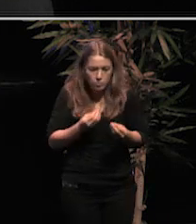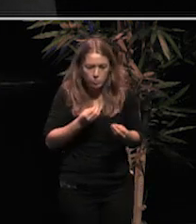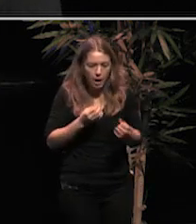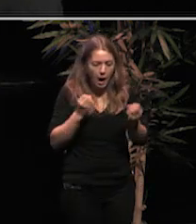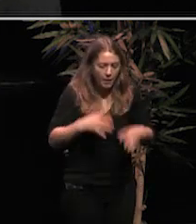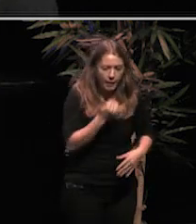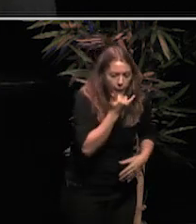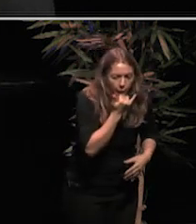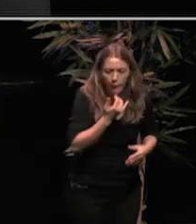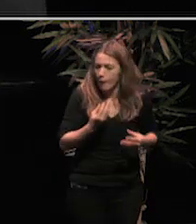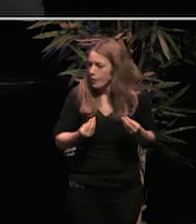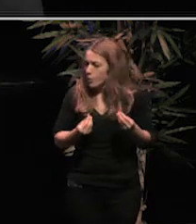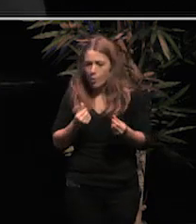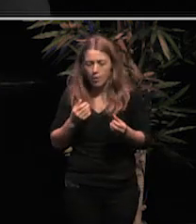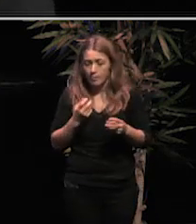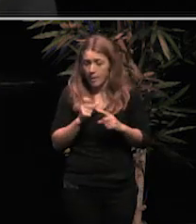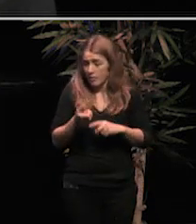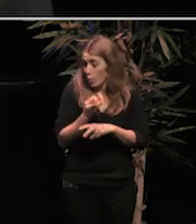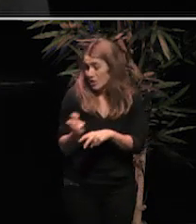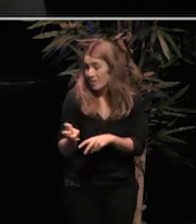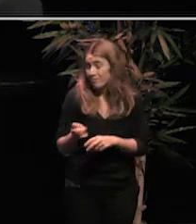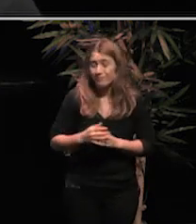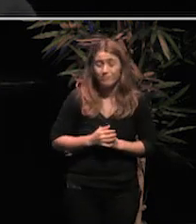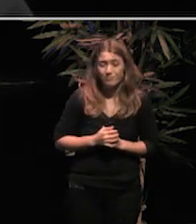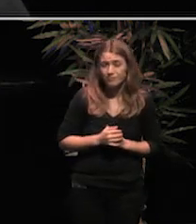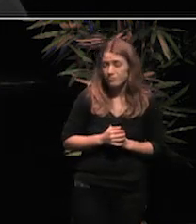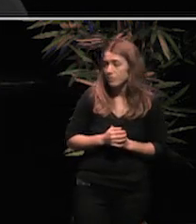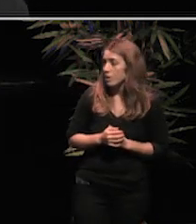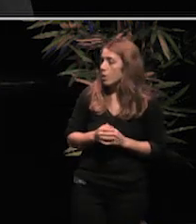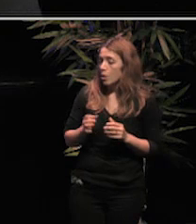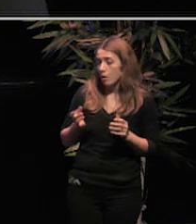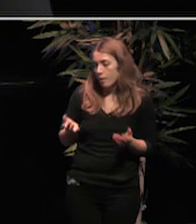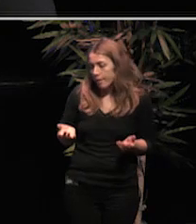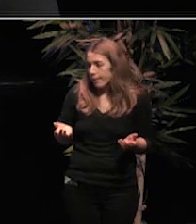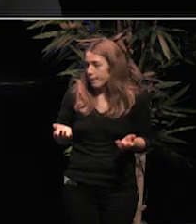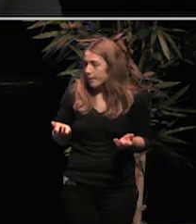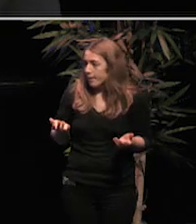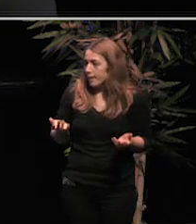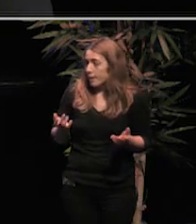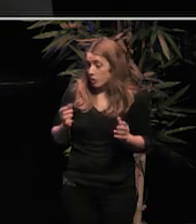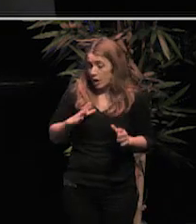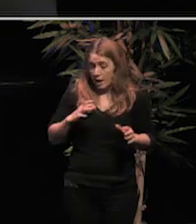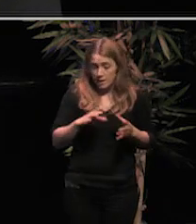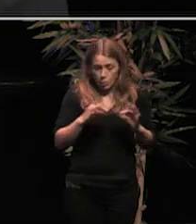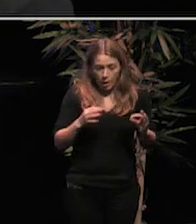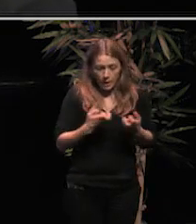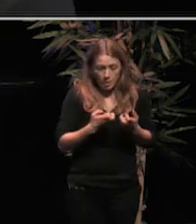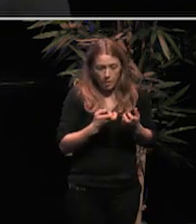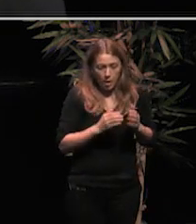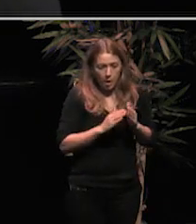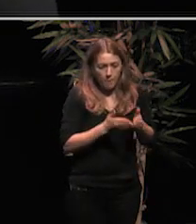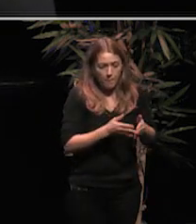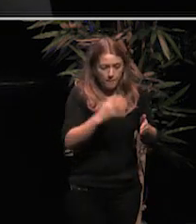et puis vous mettre en danger, quoi. Il y a eu un paquet d'histoires où finalement des marins sur des courses type Le Figaro